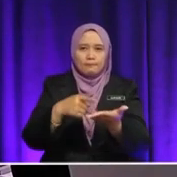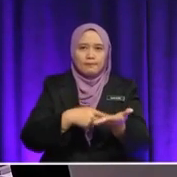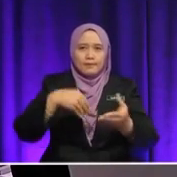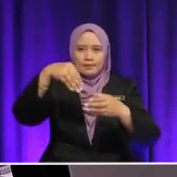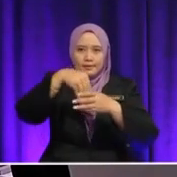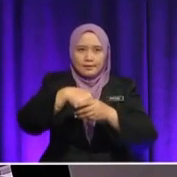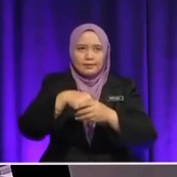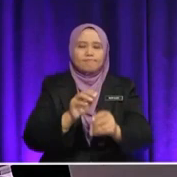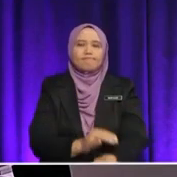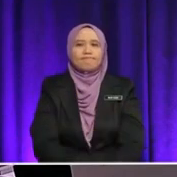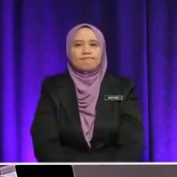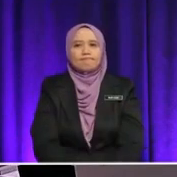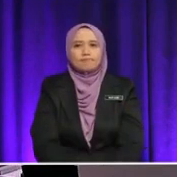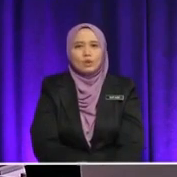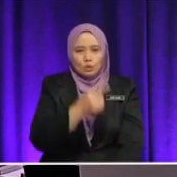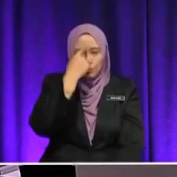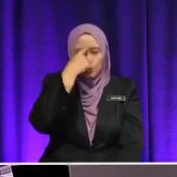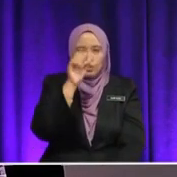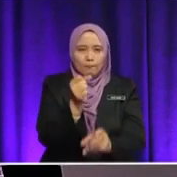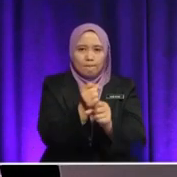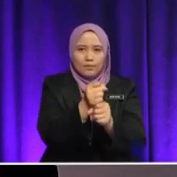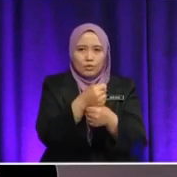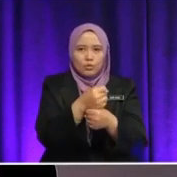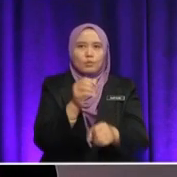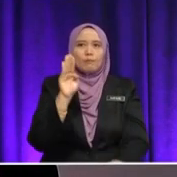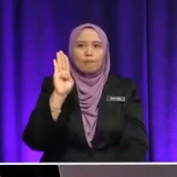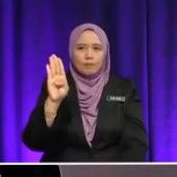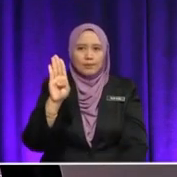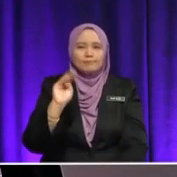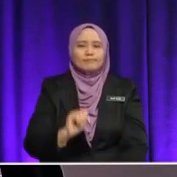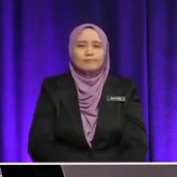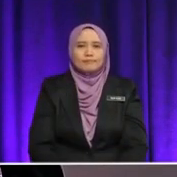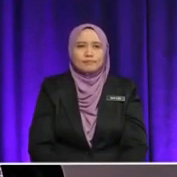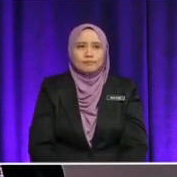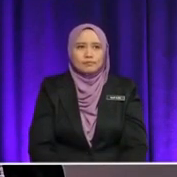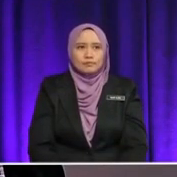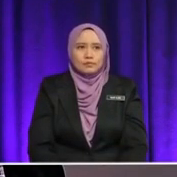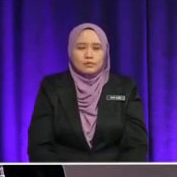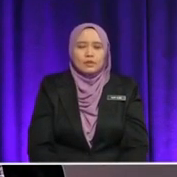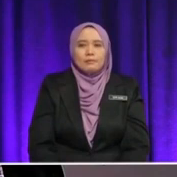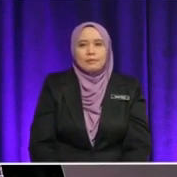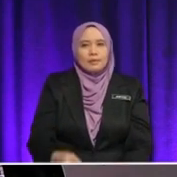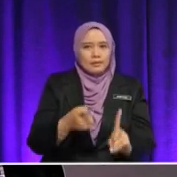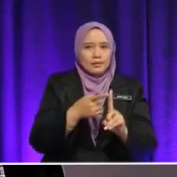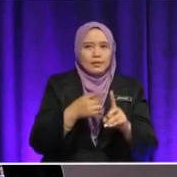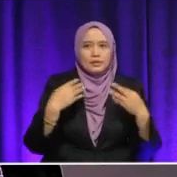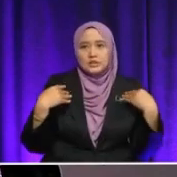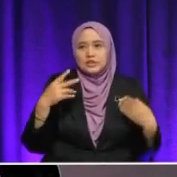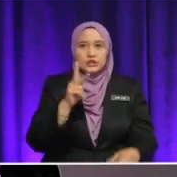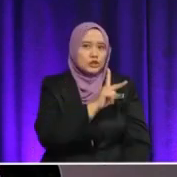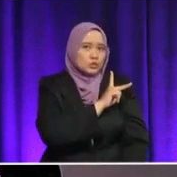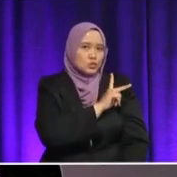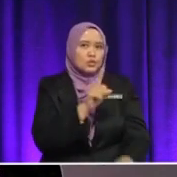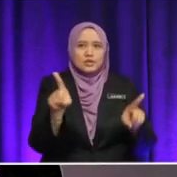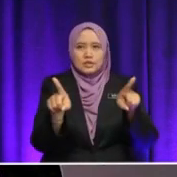terlihat dalam bentuk by Hai yang pertama kayak muka bentuk biaya pertama adalah ketuanya sama